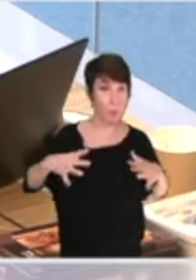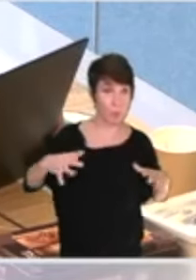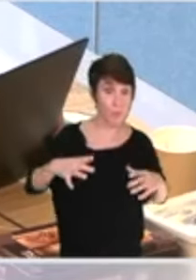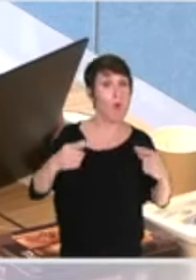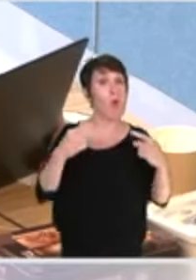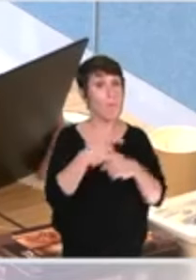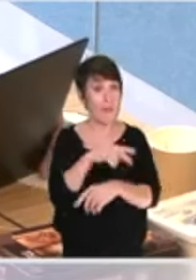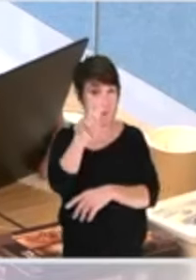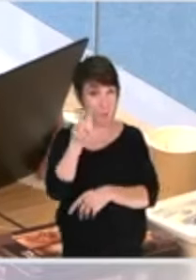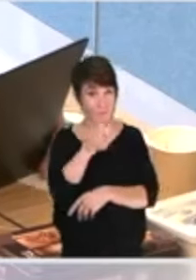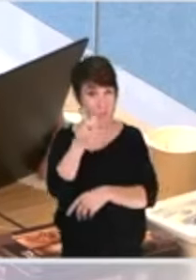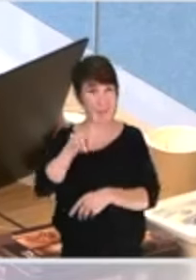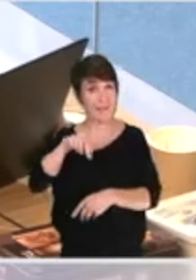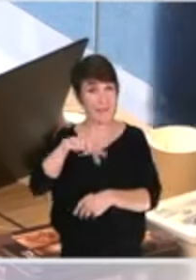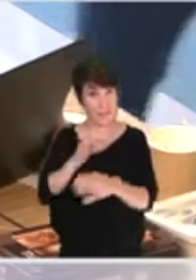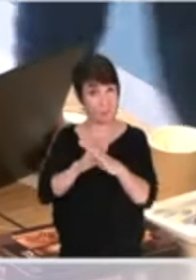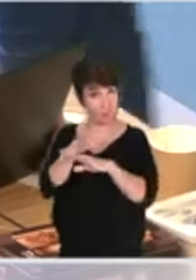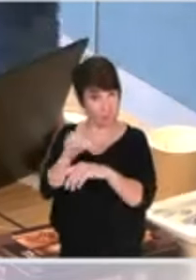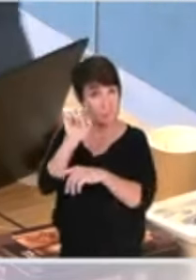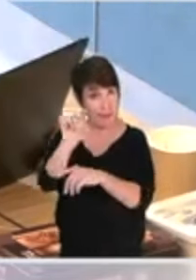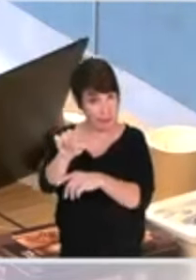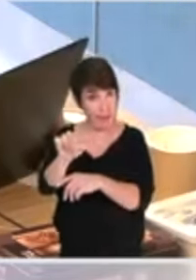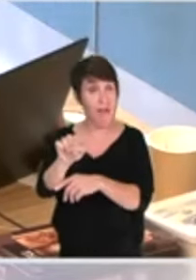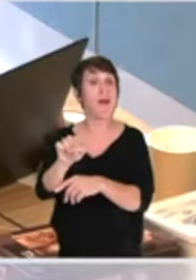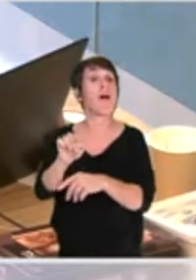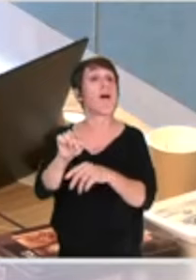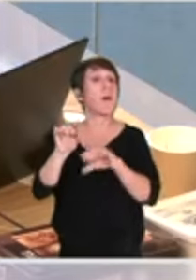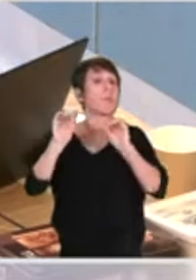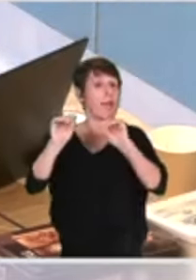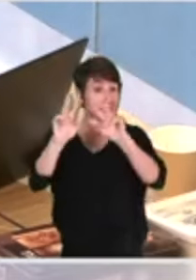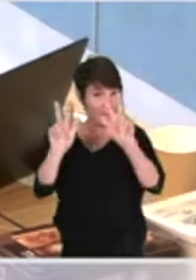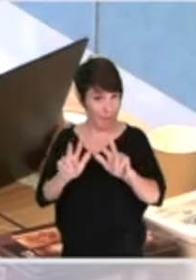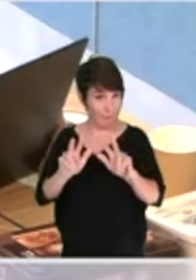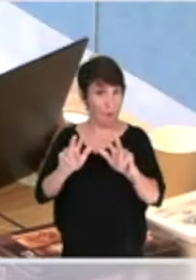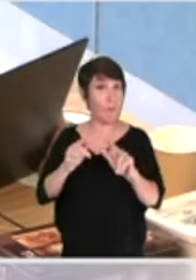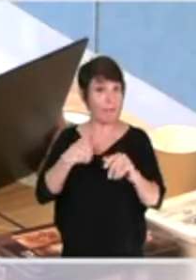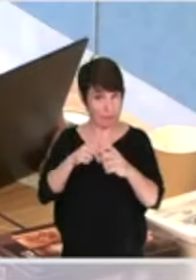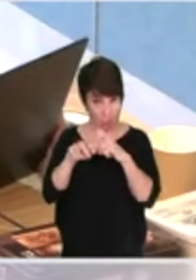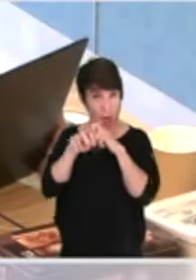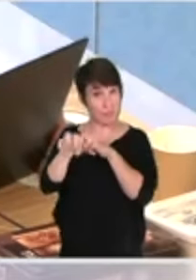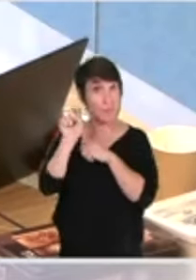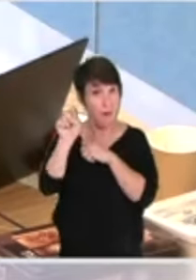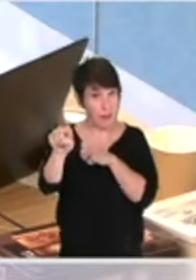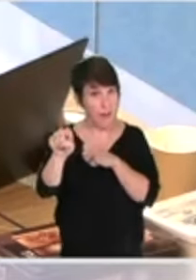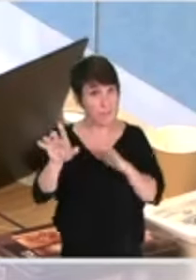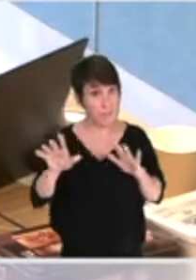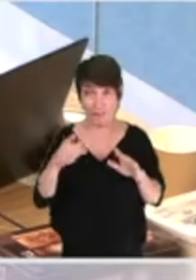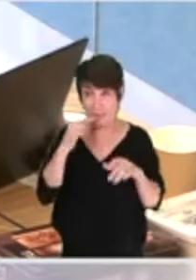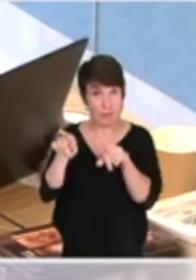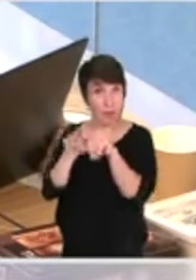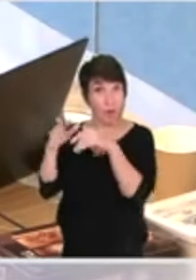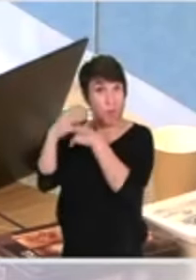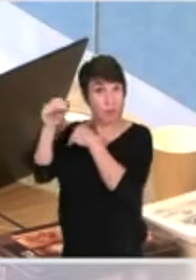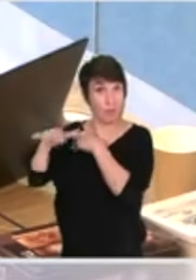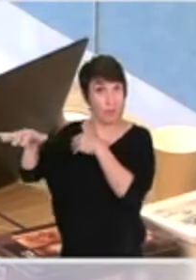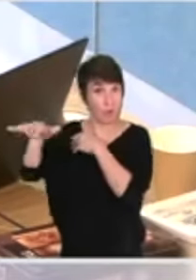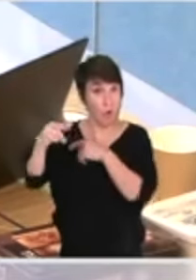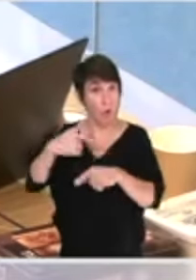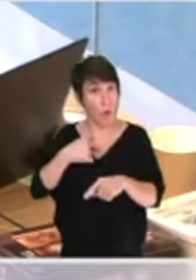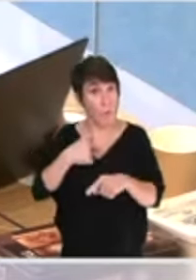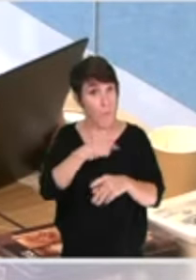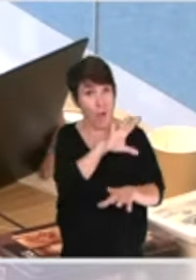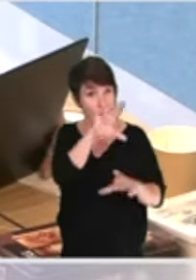dans cette rue. Donc, je suis comme ces gens qui manifestaient dehors, concernés, comme beaucoup